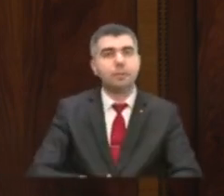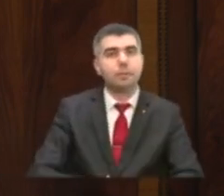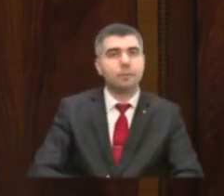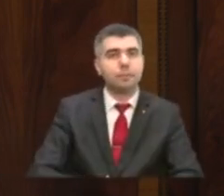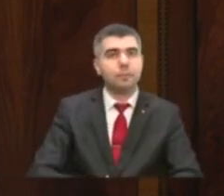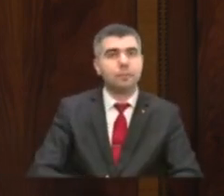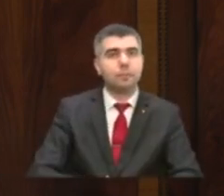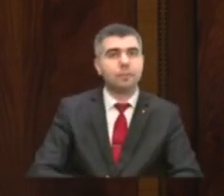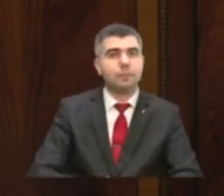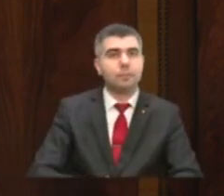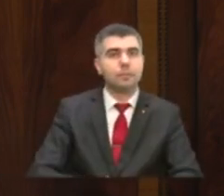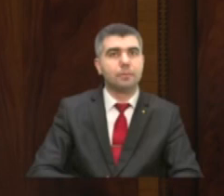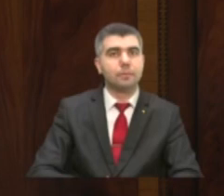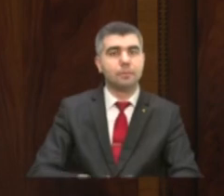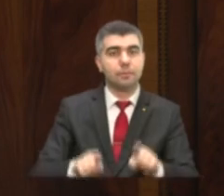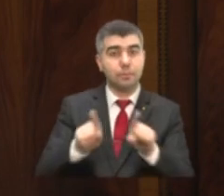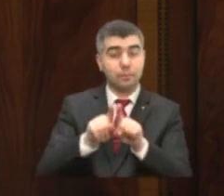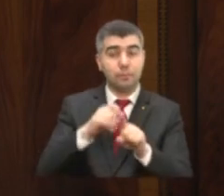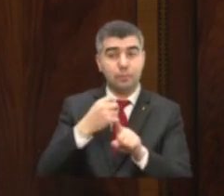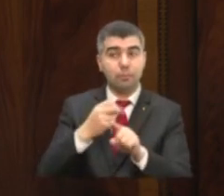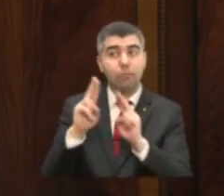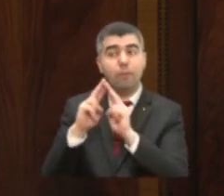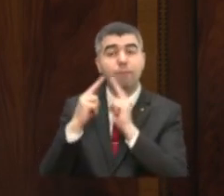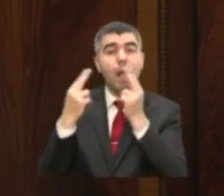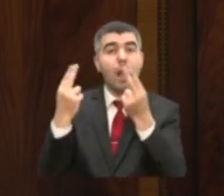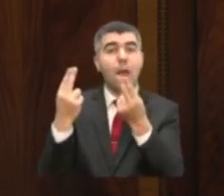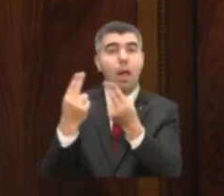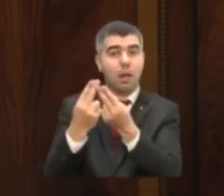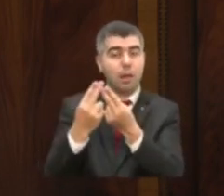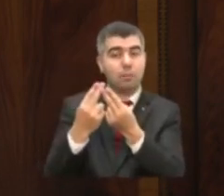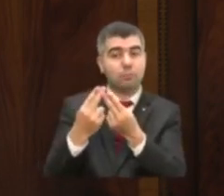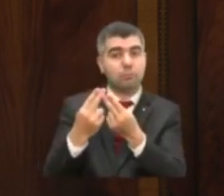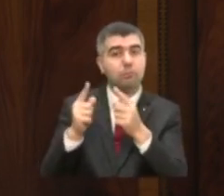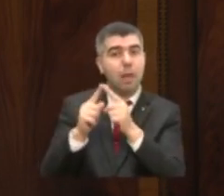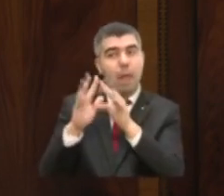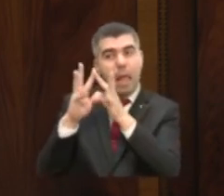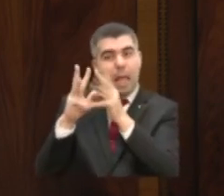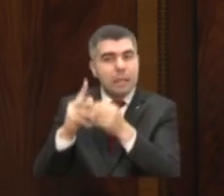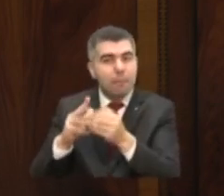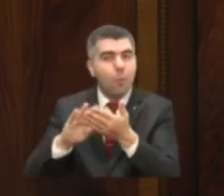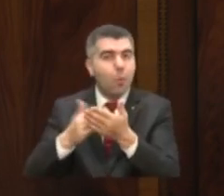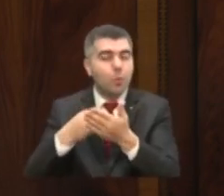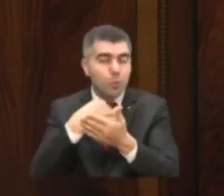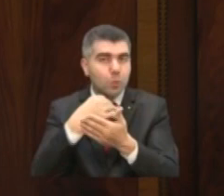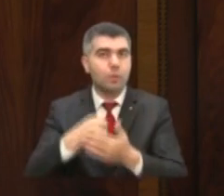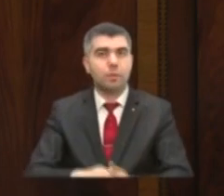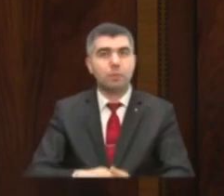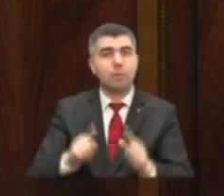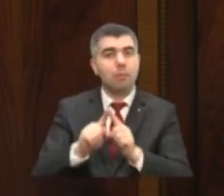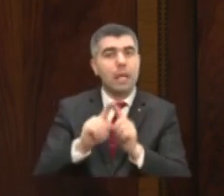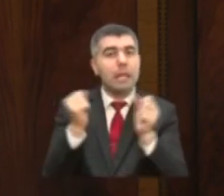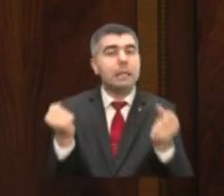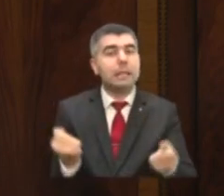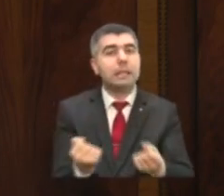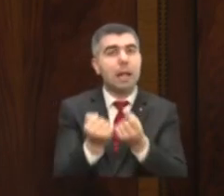بغيتوش المؤسسات الوطنية، نمشيو للمؤسسات الدولية ونشوفوا الإحصائيات اش تيقولوا. مؤشر التنمية